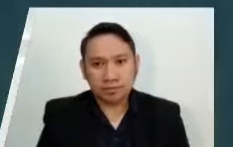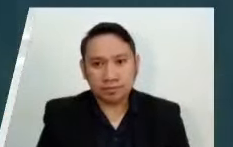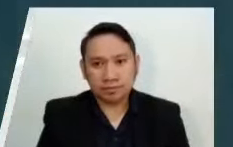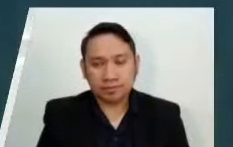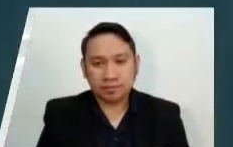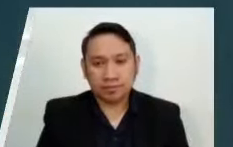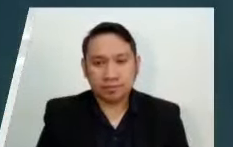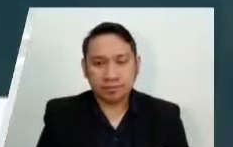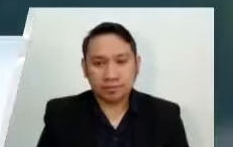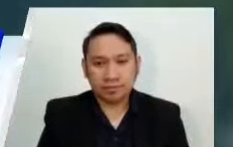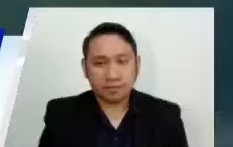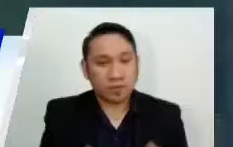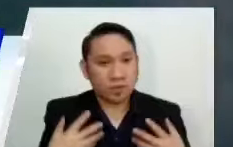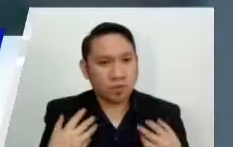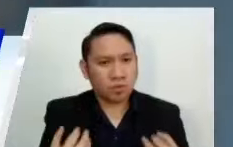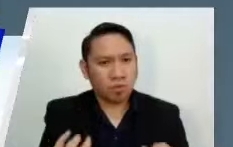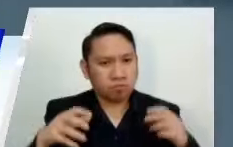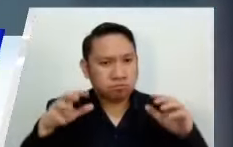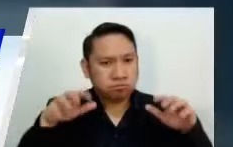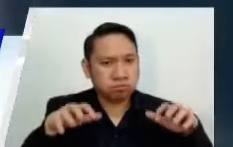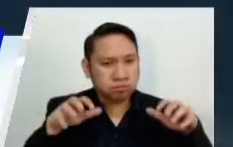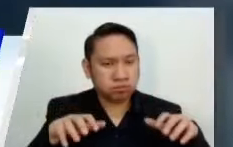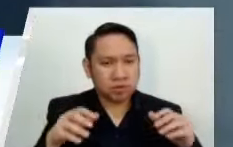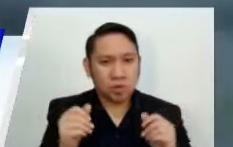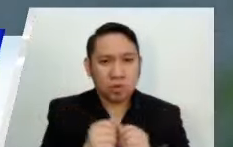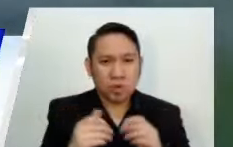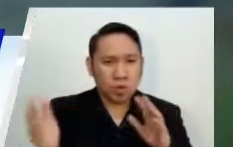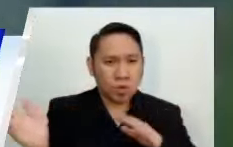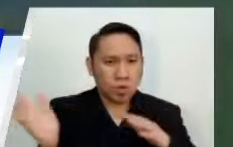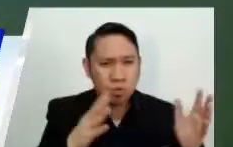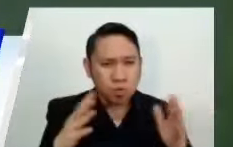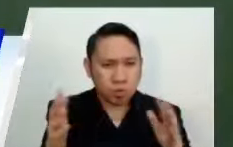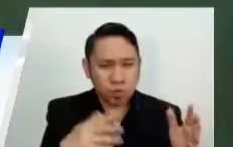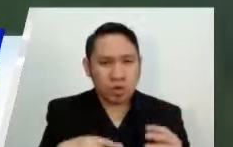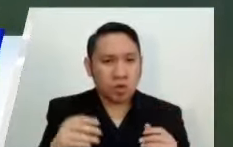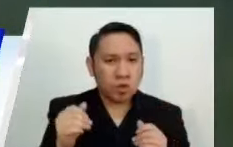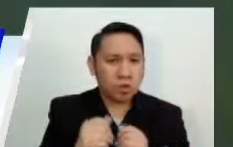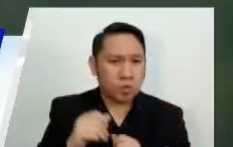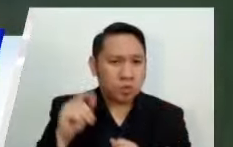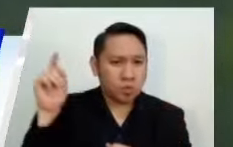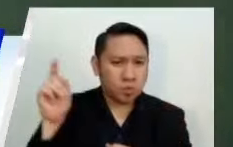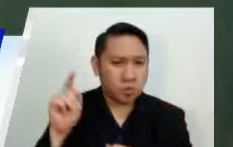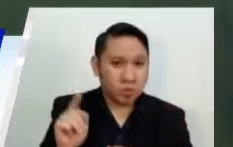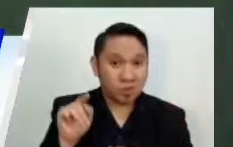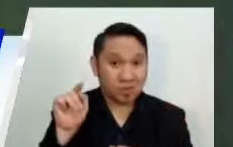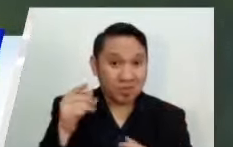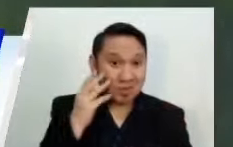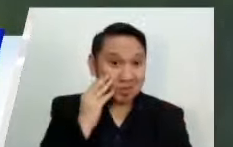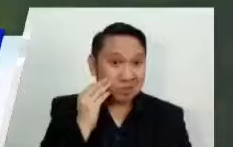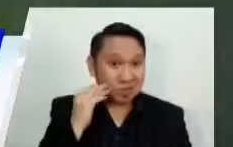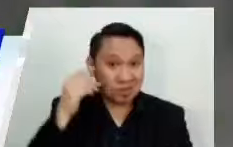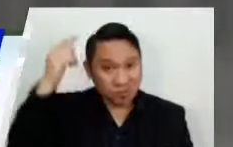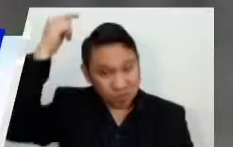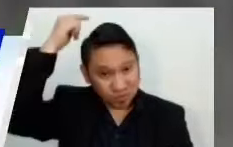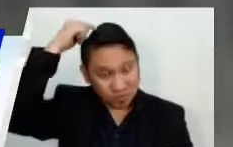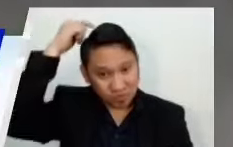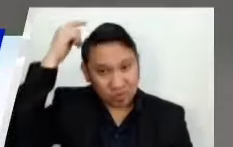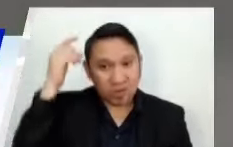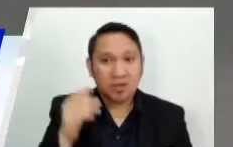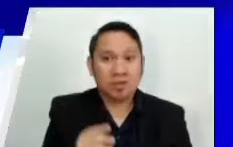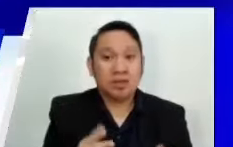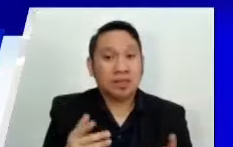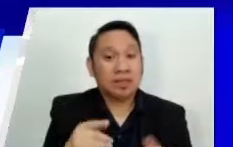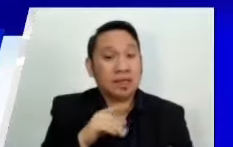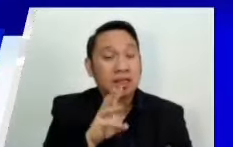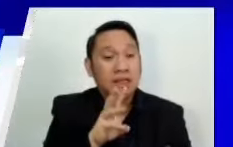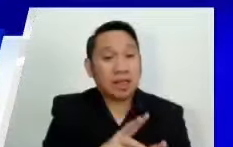Malakas na ulan na sinabayan ng hangin at kulog ang naranasan ng mga taga-Batanes bunsod ng Bagyong Julian. Sa bayan ng Basco,